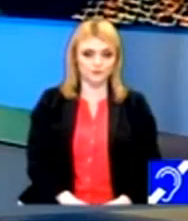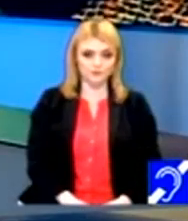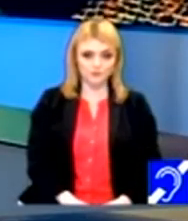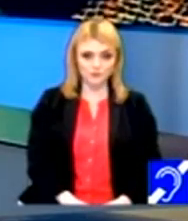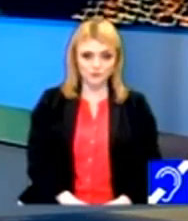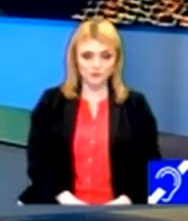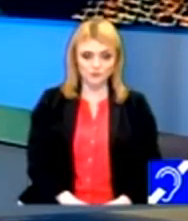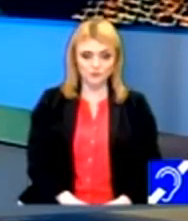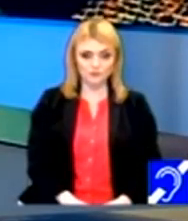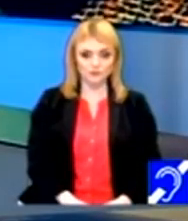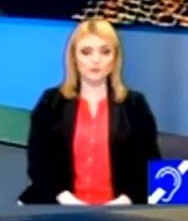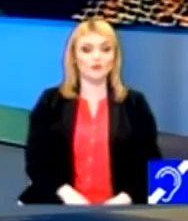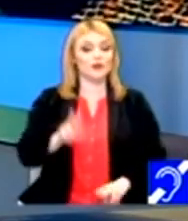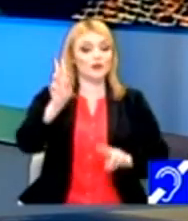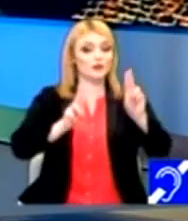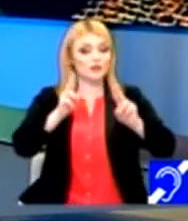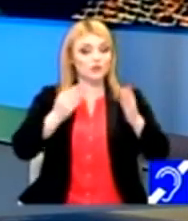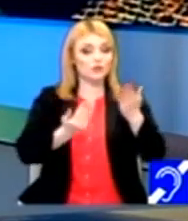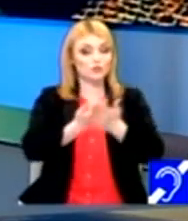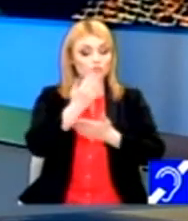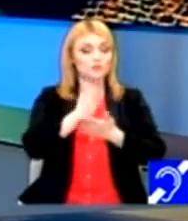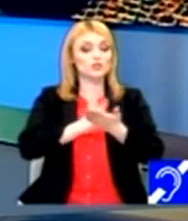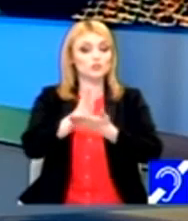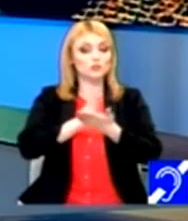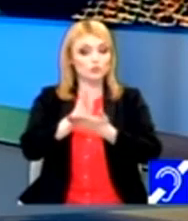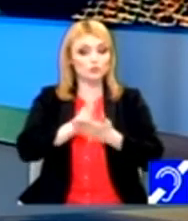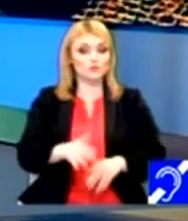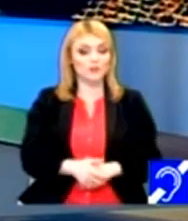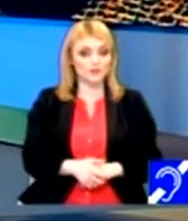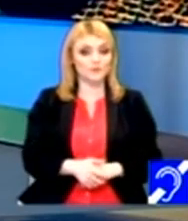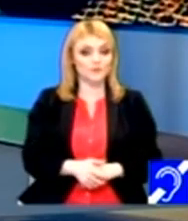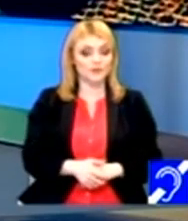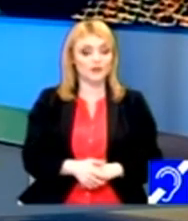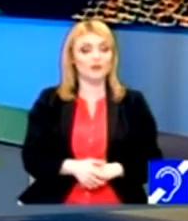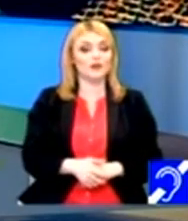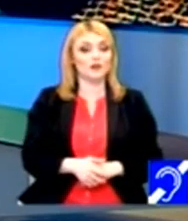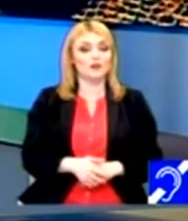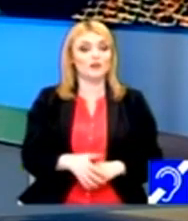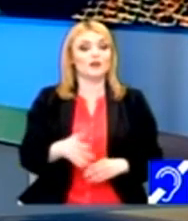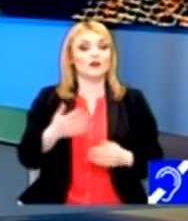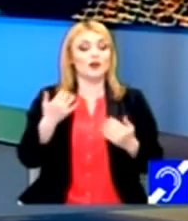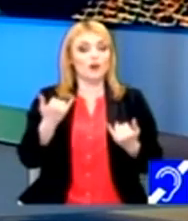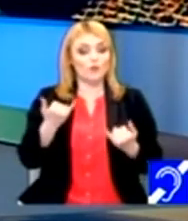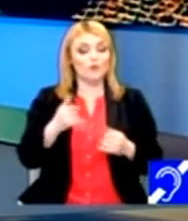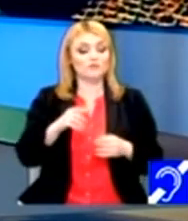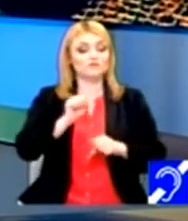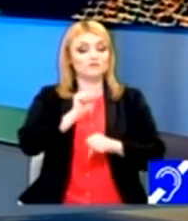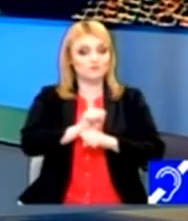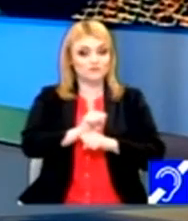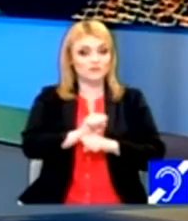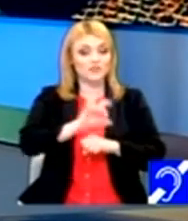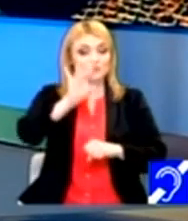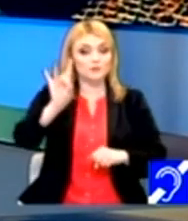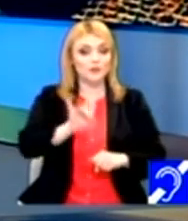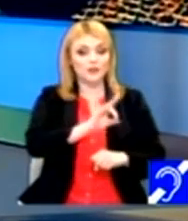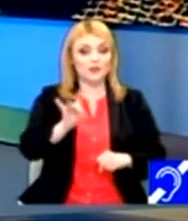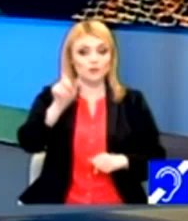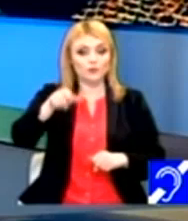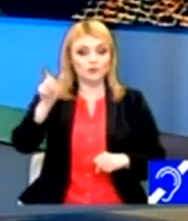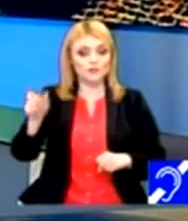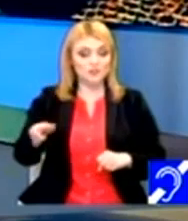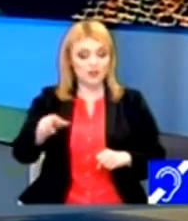oraș este interzisă deplasarea oamenilor în grupuri mai mari de 2 persoane, iar cei cu vârsta de peste 63 de ani au un interval anumit de